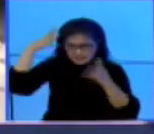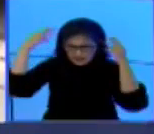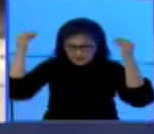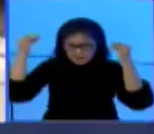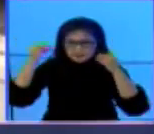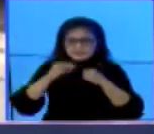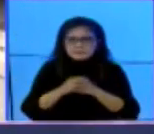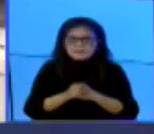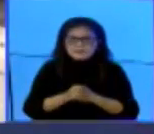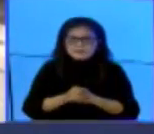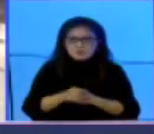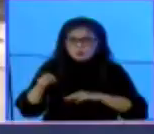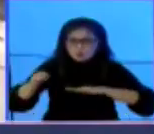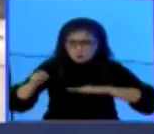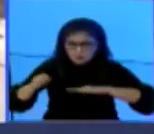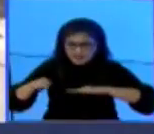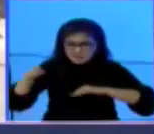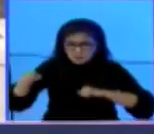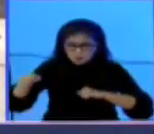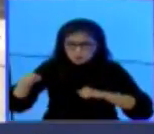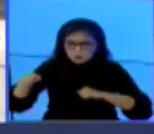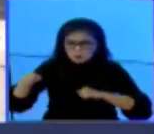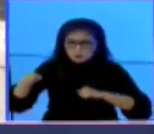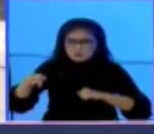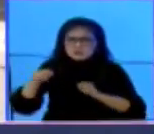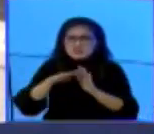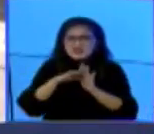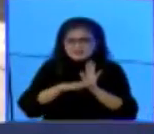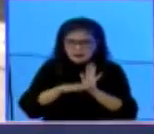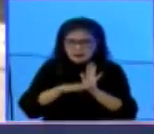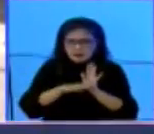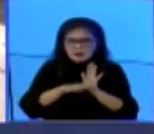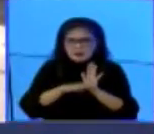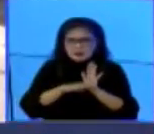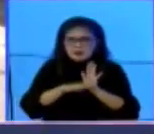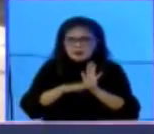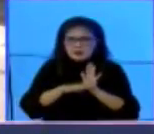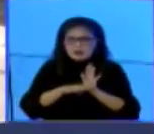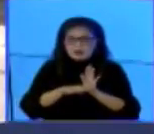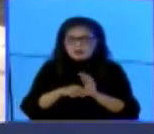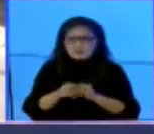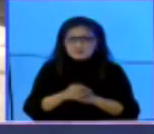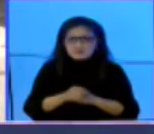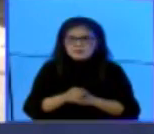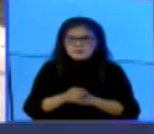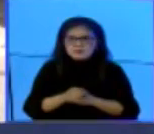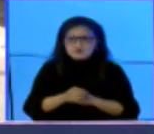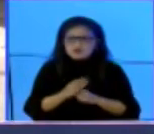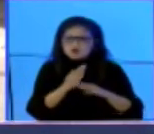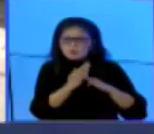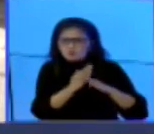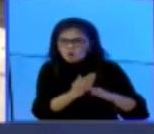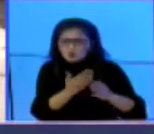diberi sanksi untuk di database, kemudian kita blokir untuk pengurusan